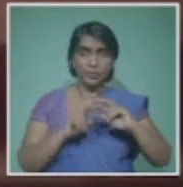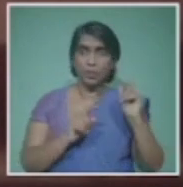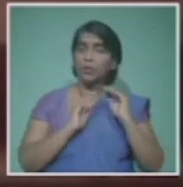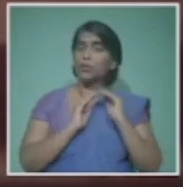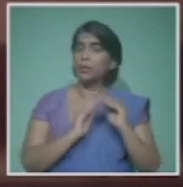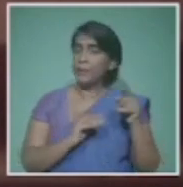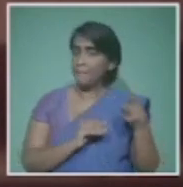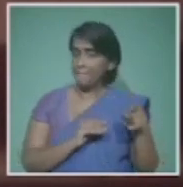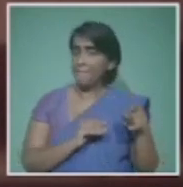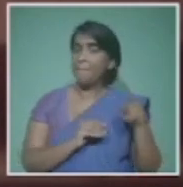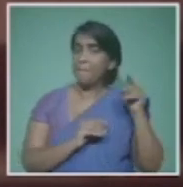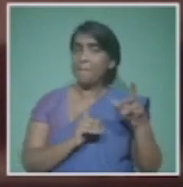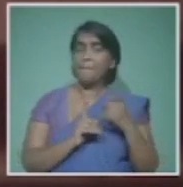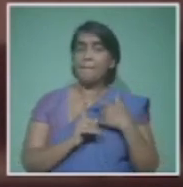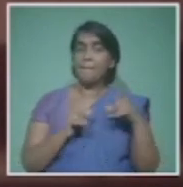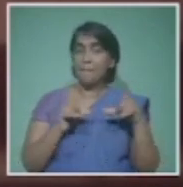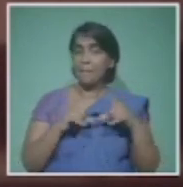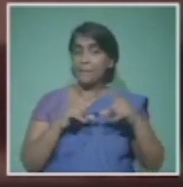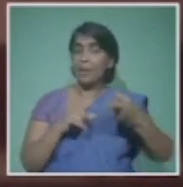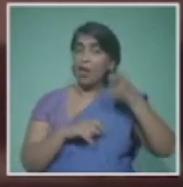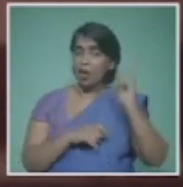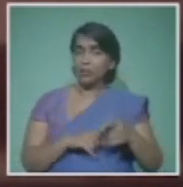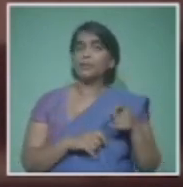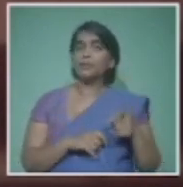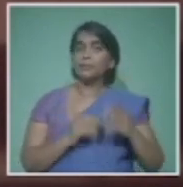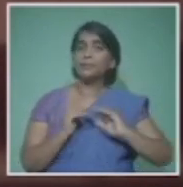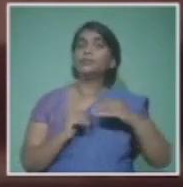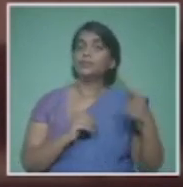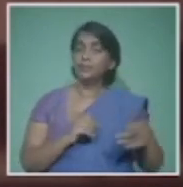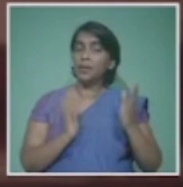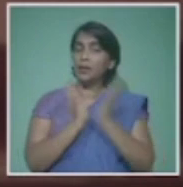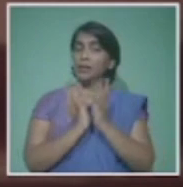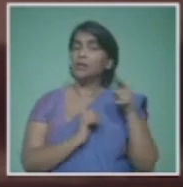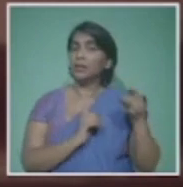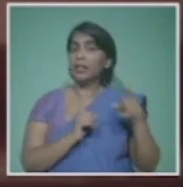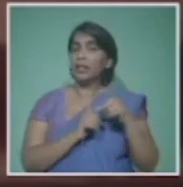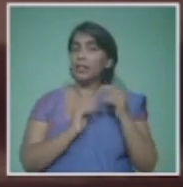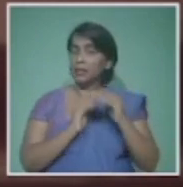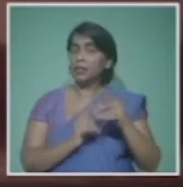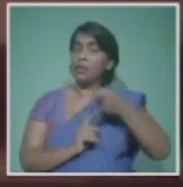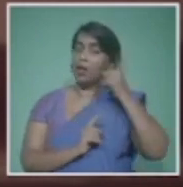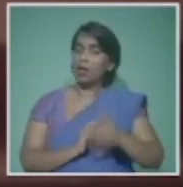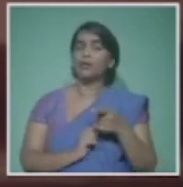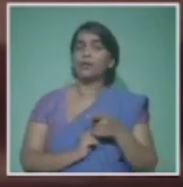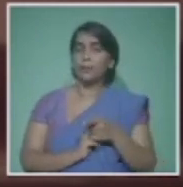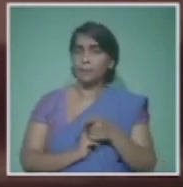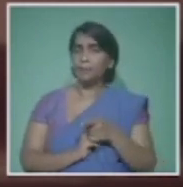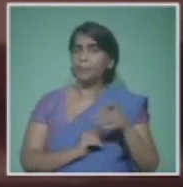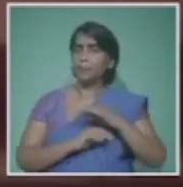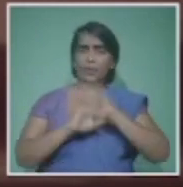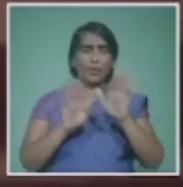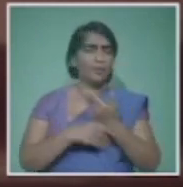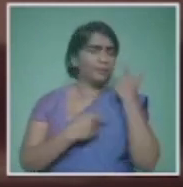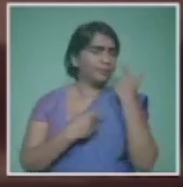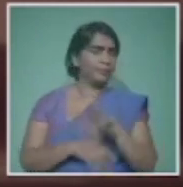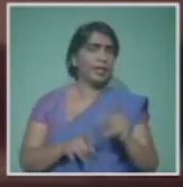කාර්යාංශයෙන් ඒ පර්මිට් එක අනුමත කරන්න ඕනේ. ඊට පස්සේ තමයි වනජීවීකේ දෙපාර්තමේන්තුවෙන් ඒක අනුමත කරන්න ඕනේ. මේ මුකුත් කරන්නේ